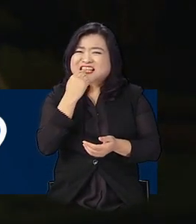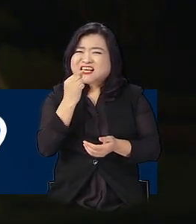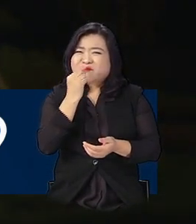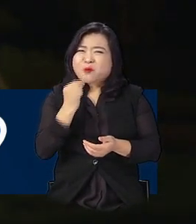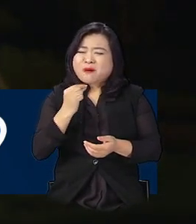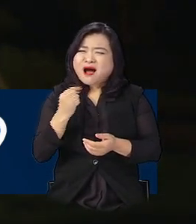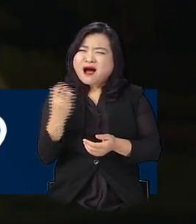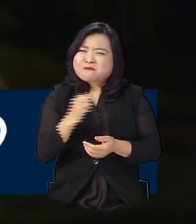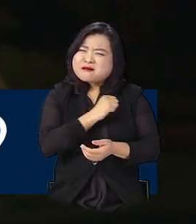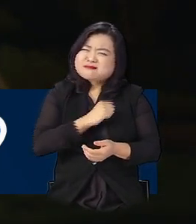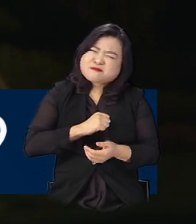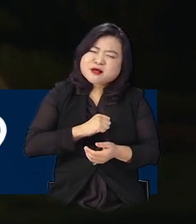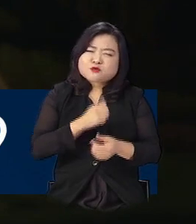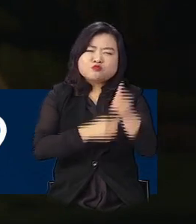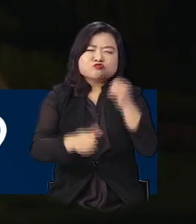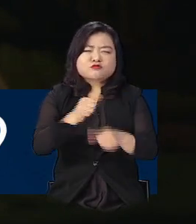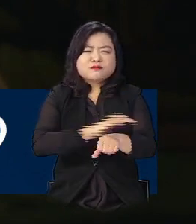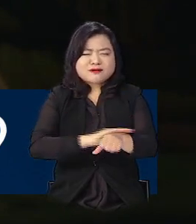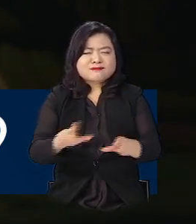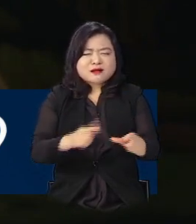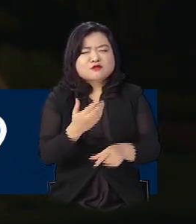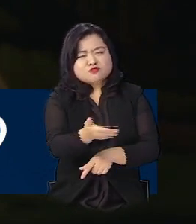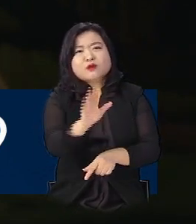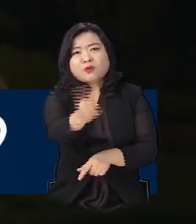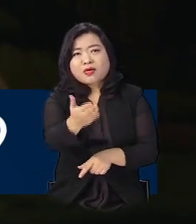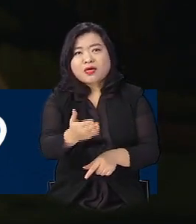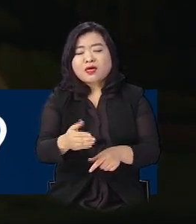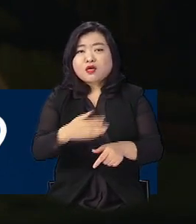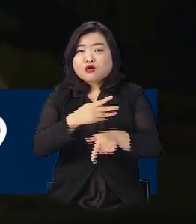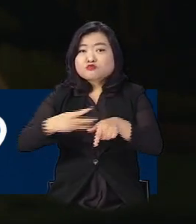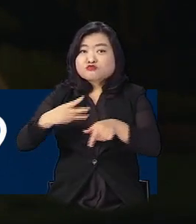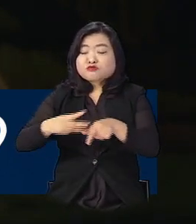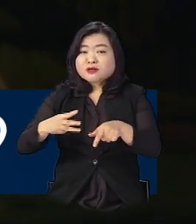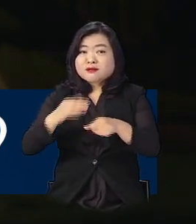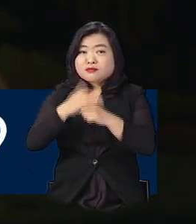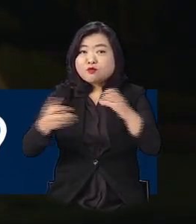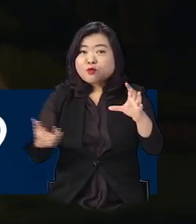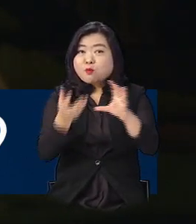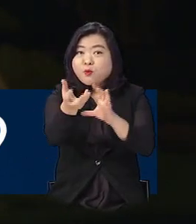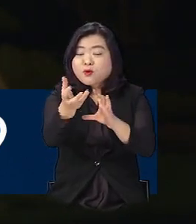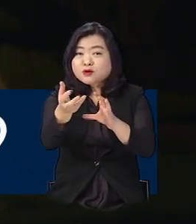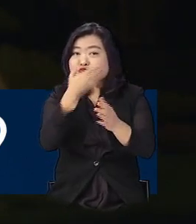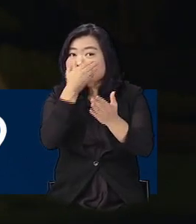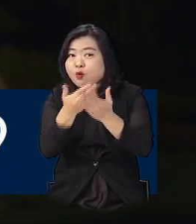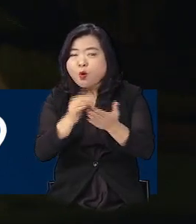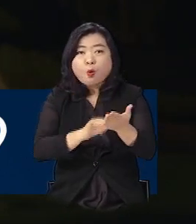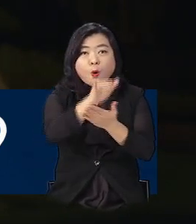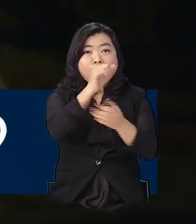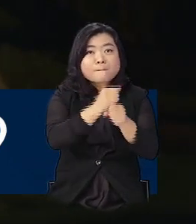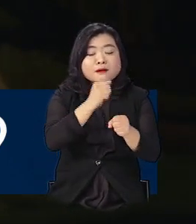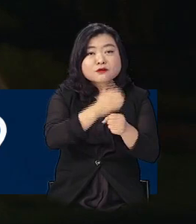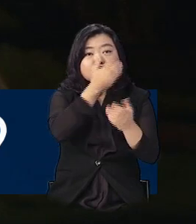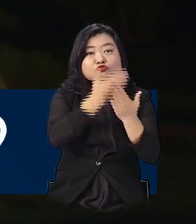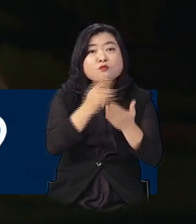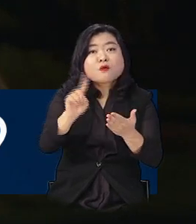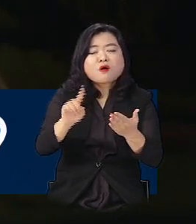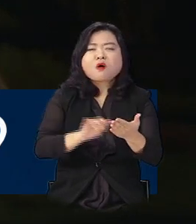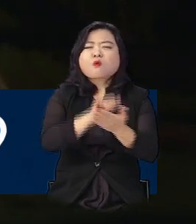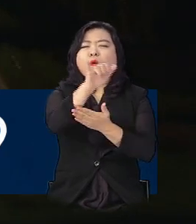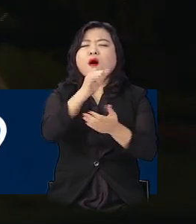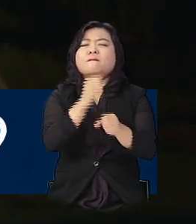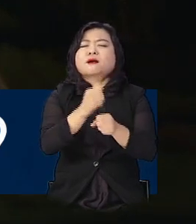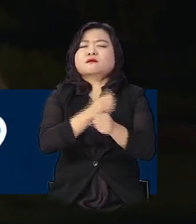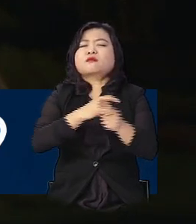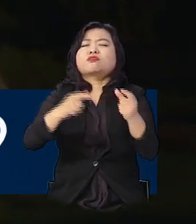살게 하면 생리 뽑아야 될 거 아니냐. 예. 군인을 대구로 보내는 게 크냐, 공항 만드는 게 더 크느냐. 공항 만드는 게 훨씬 더